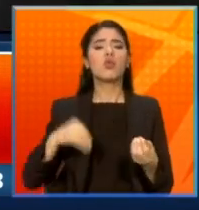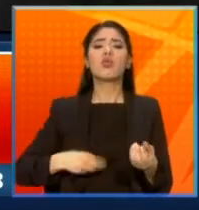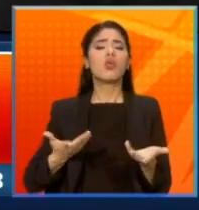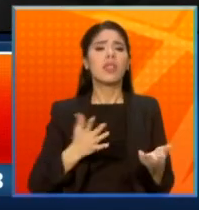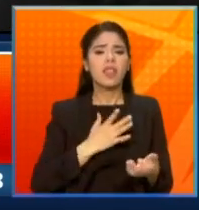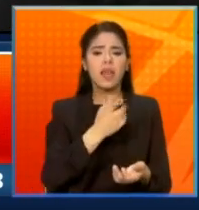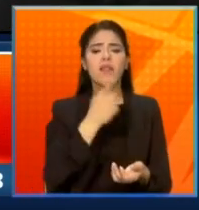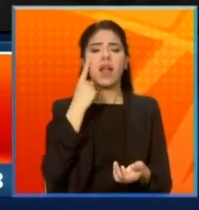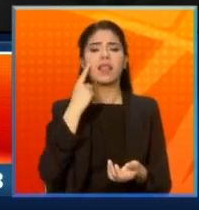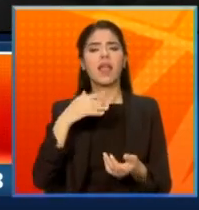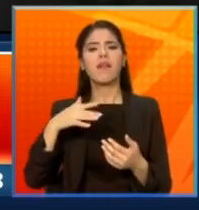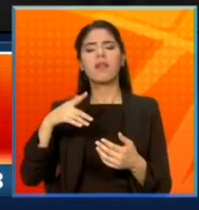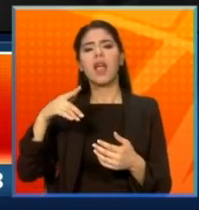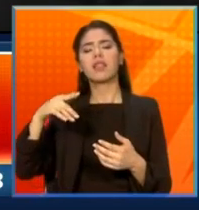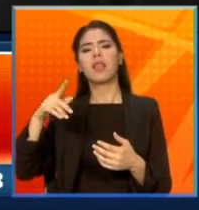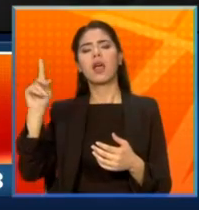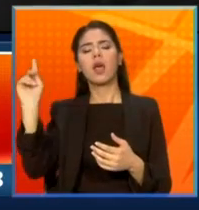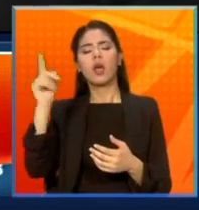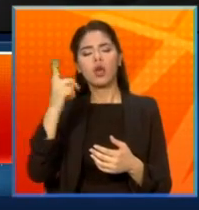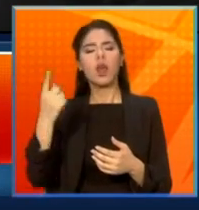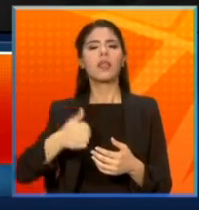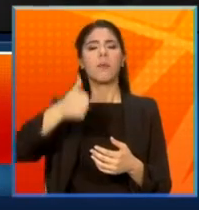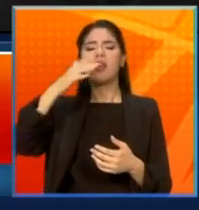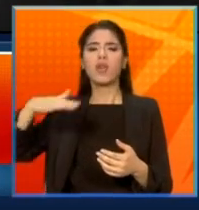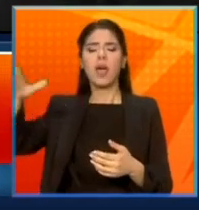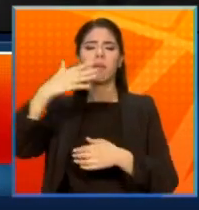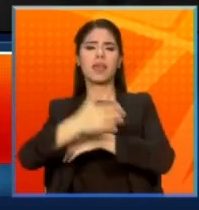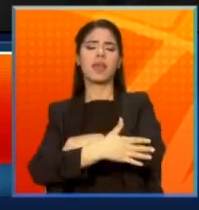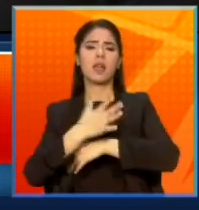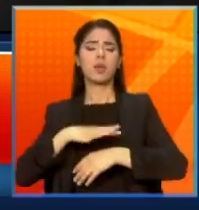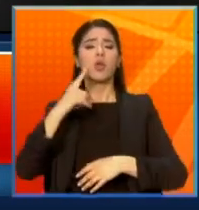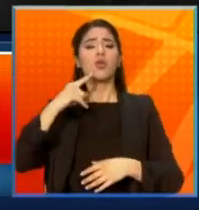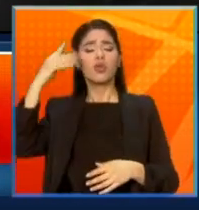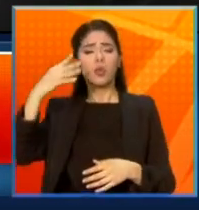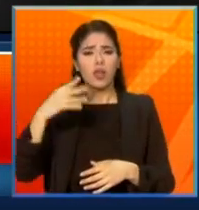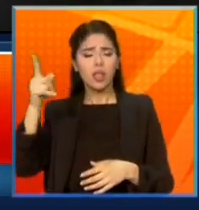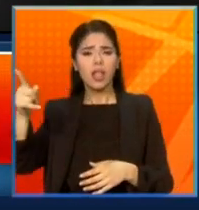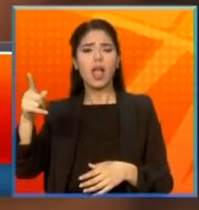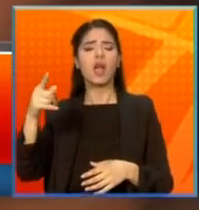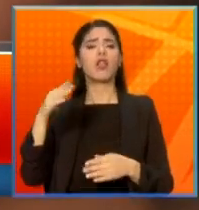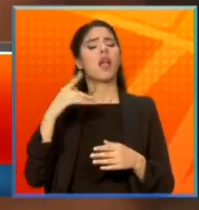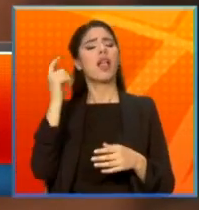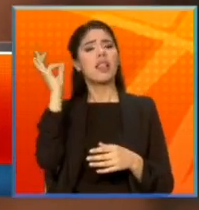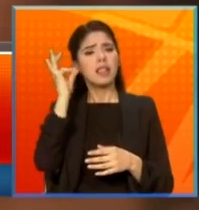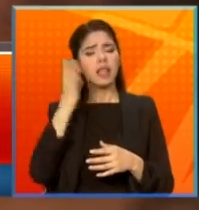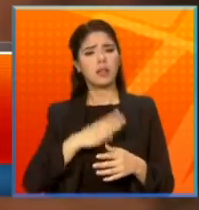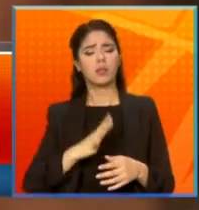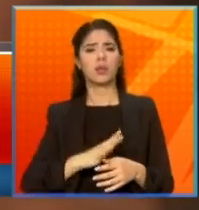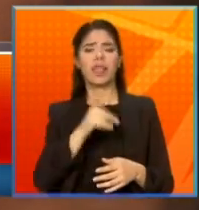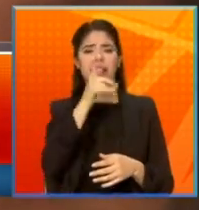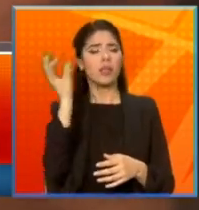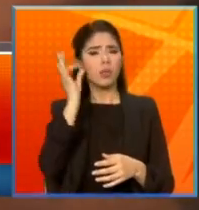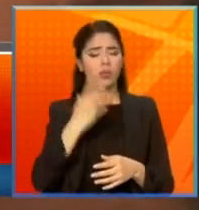Başımızdaki devlet büyüklerimden yardım istiyorum. Yalvarıyorum. Cumhurbaşkanım, sesimizi duysunlar. Kızımın